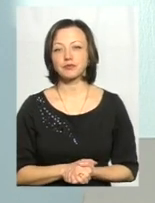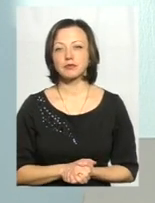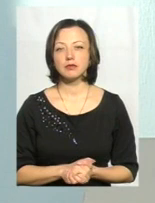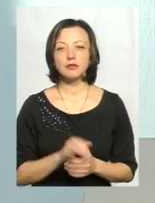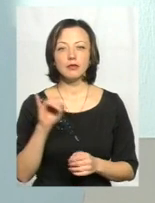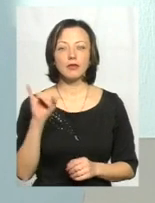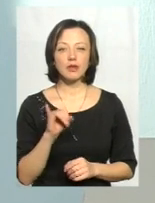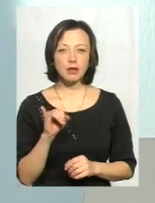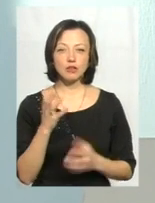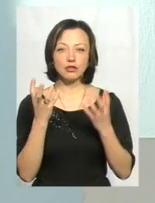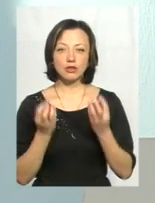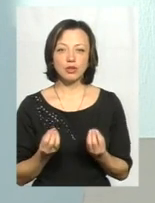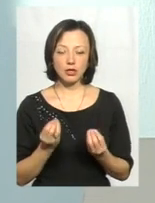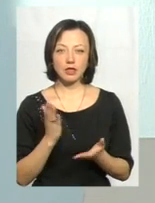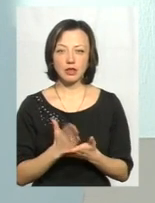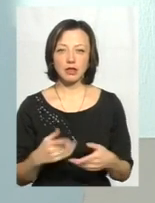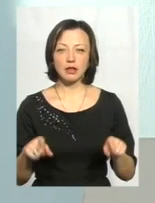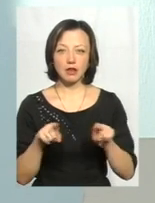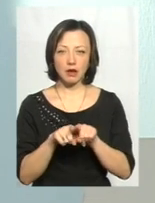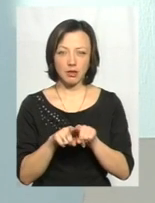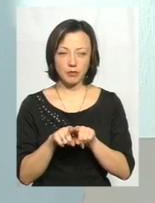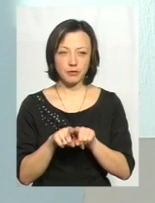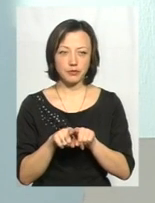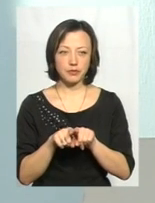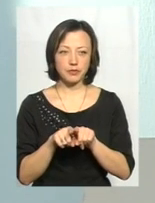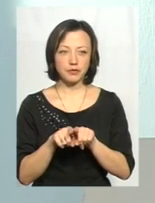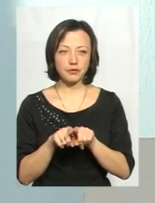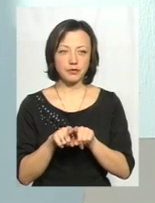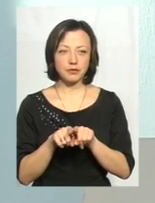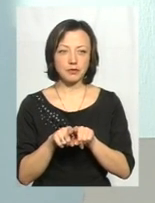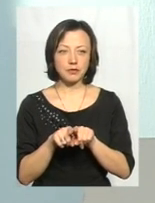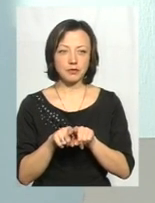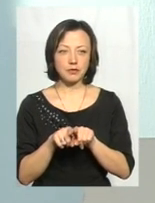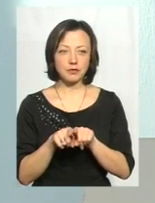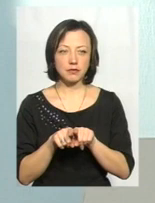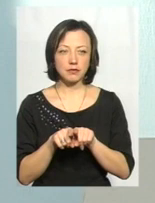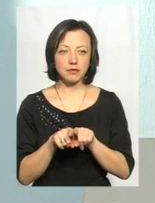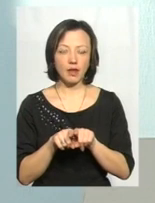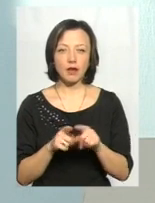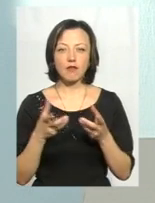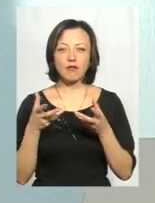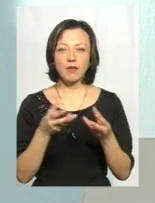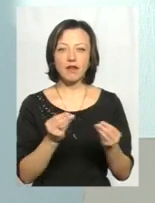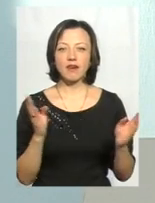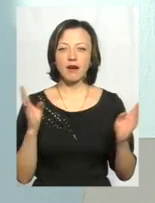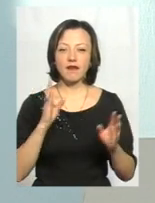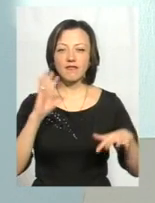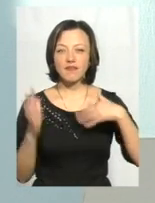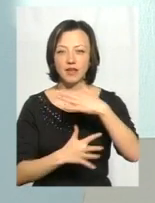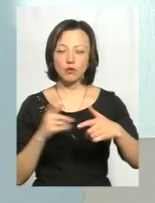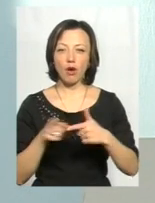крім того, є таке, скажімо, вплив ще вітру або морозу